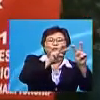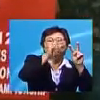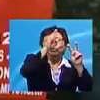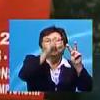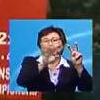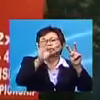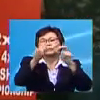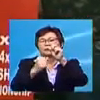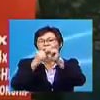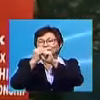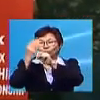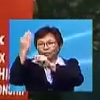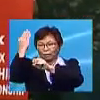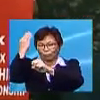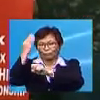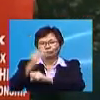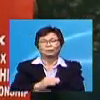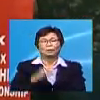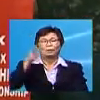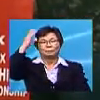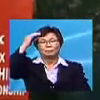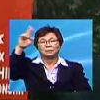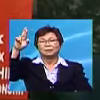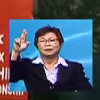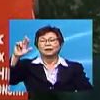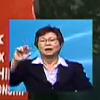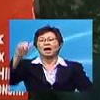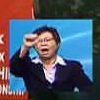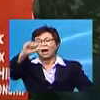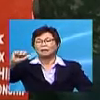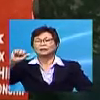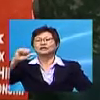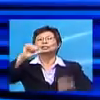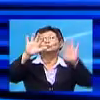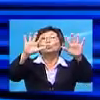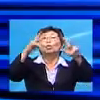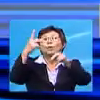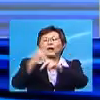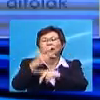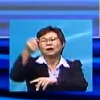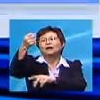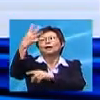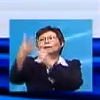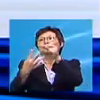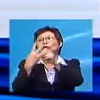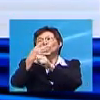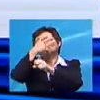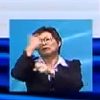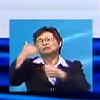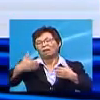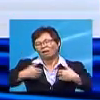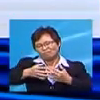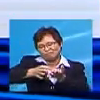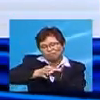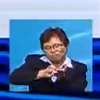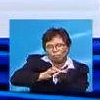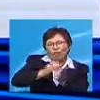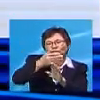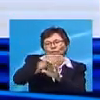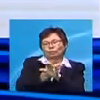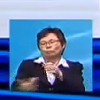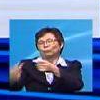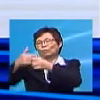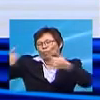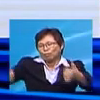September tahun lalu Mr Asia 10 kali itu digantung 4 tahun selepas gagal ujian doping yang dilakukan sebelum menyertai